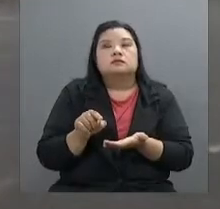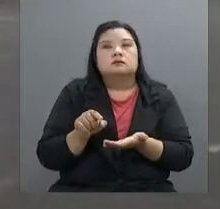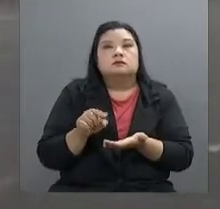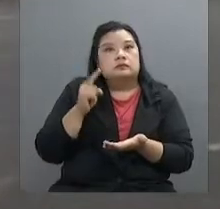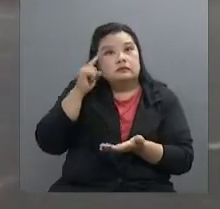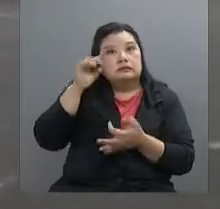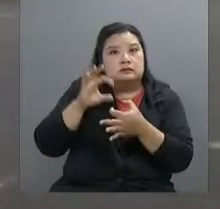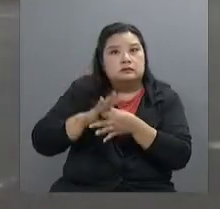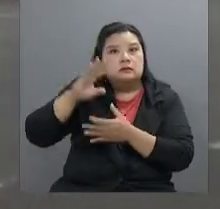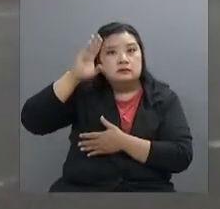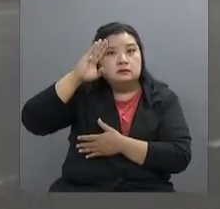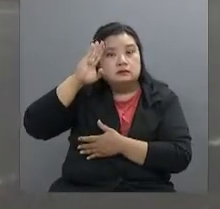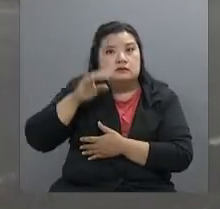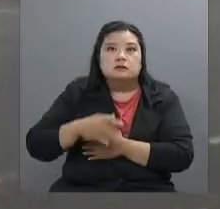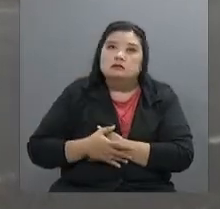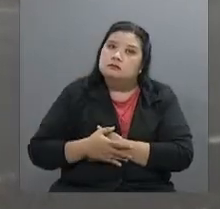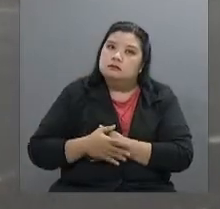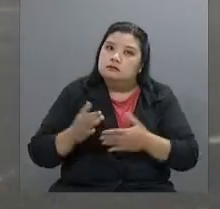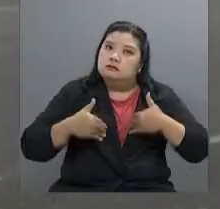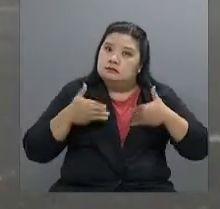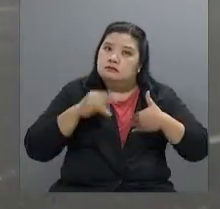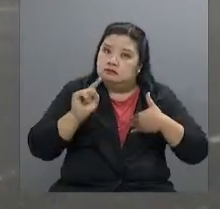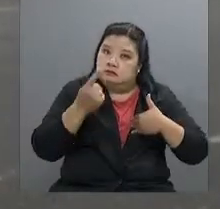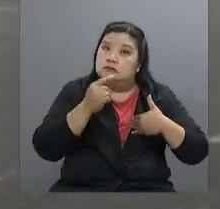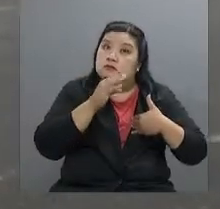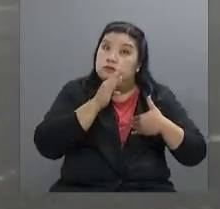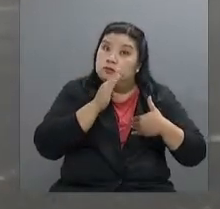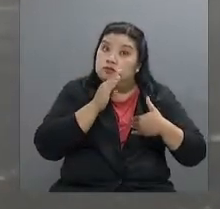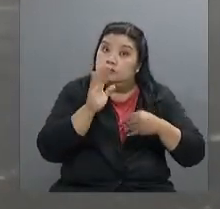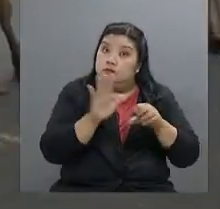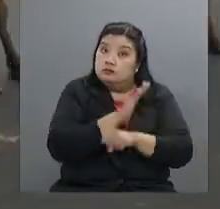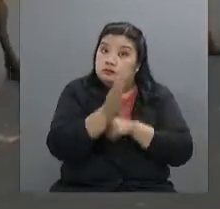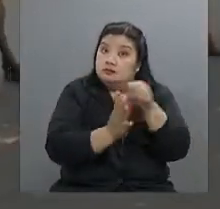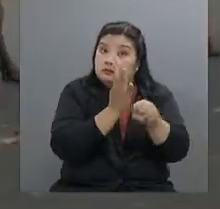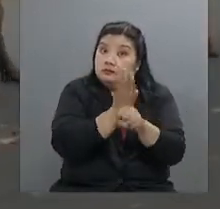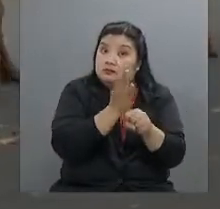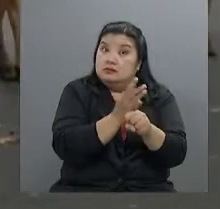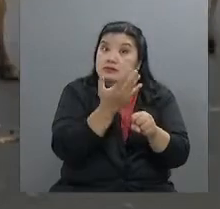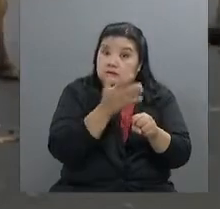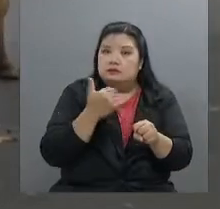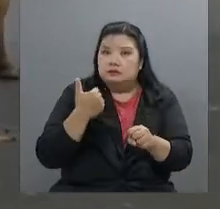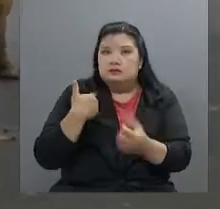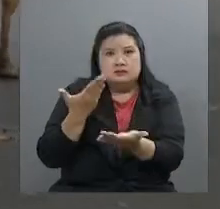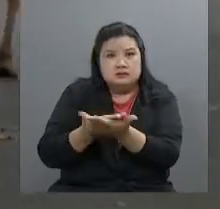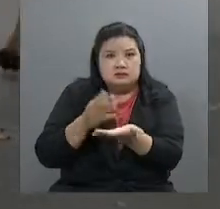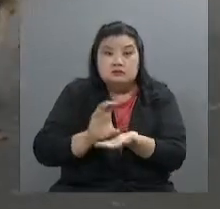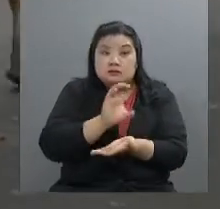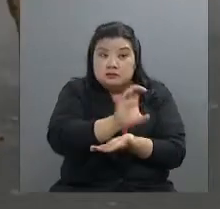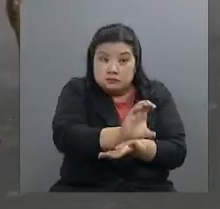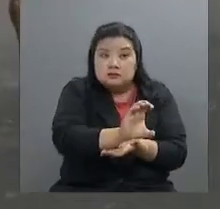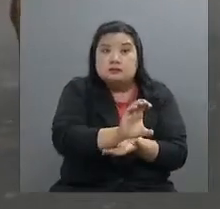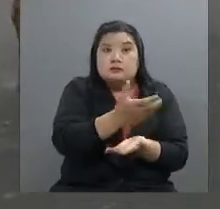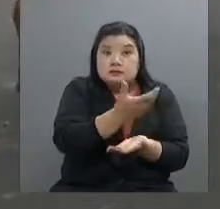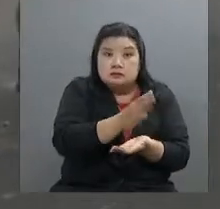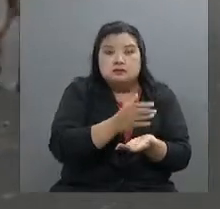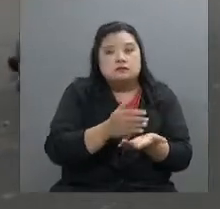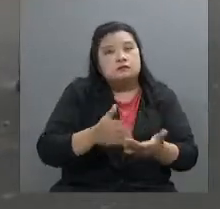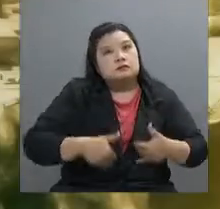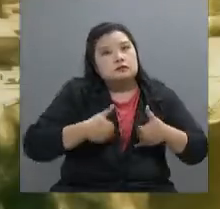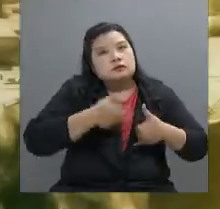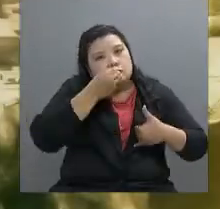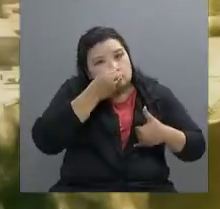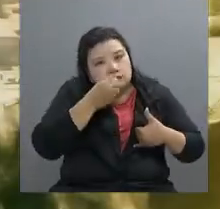นี้ได้เริ่มต้นเส้นทางชีวิตใหม่หลังปลดประจำการหรืออย่างน้อยก็มีเงินทุนเพียงพอสำหรับการดำรงชีพได้ระยะหนึ่ง